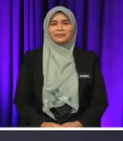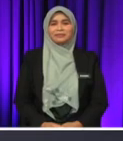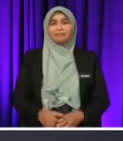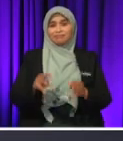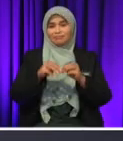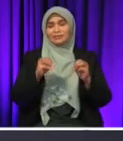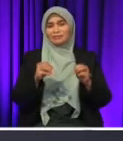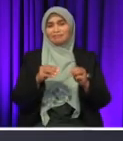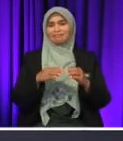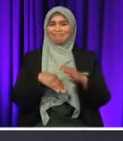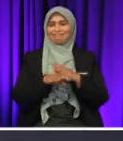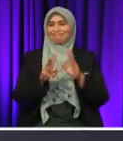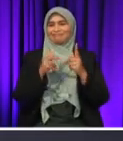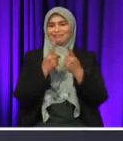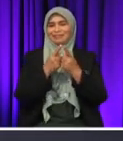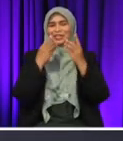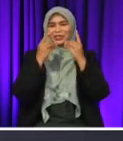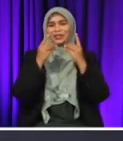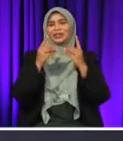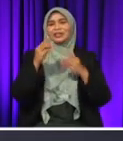masuk kelas bagaimana